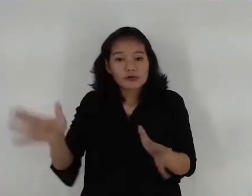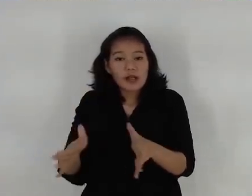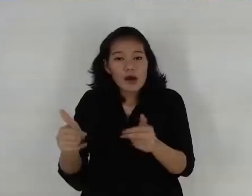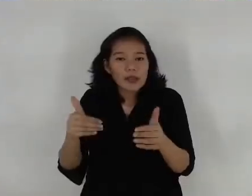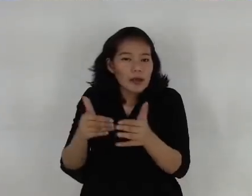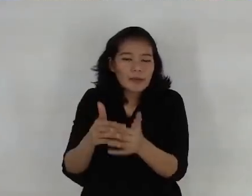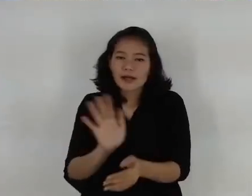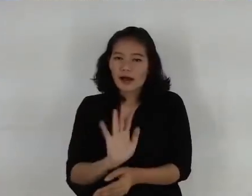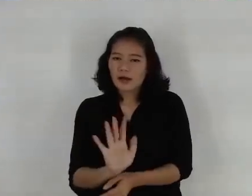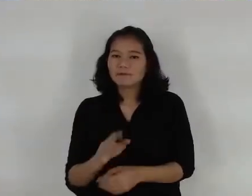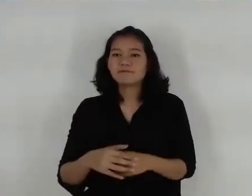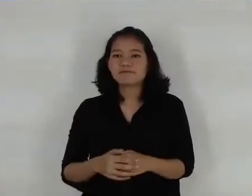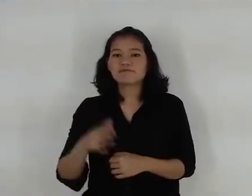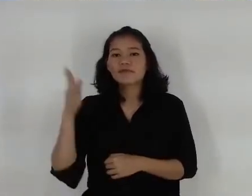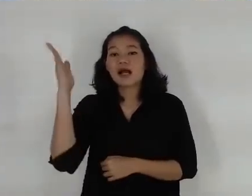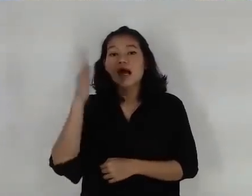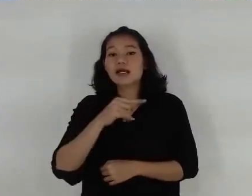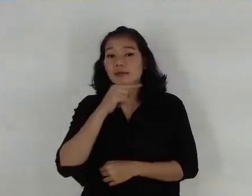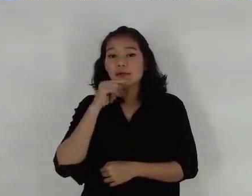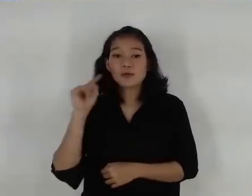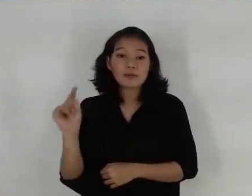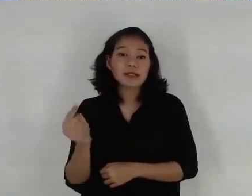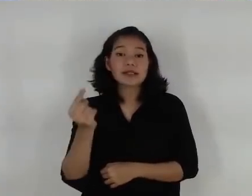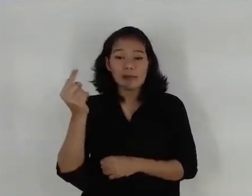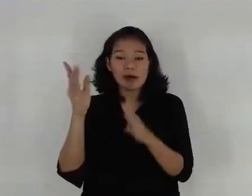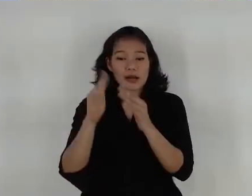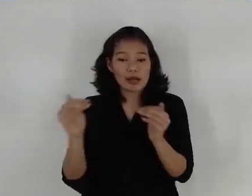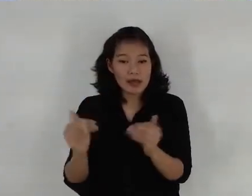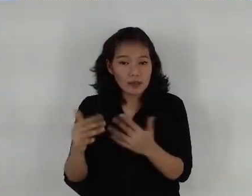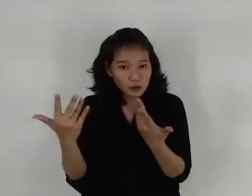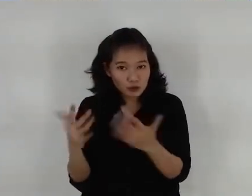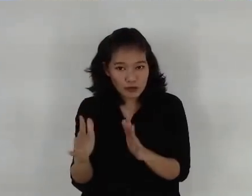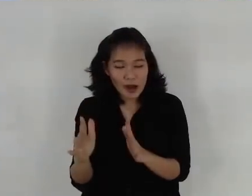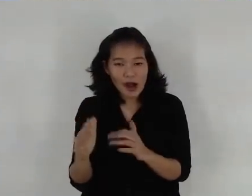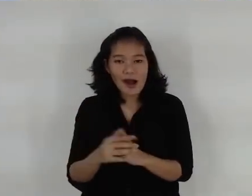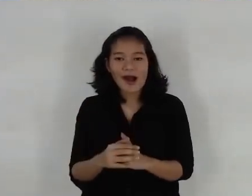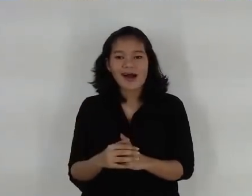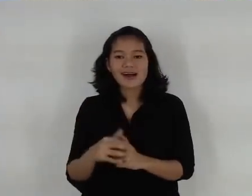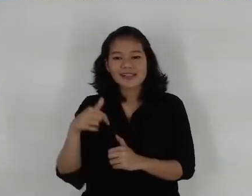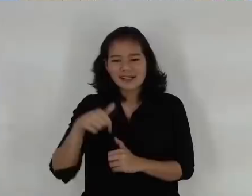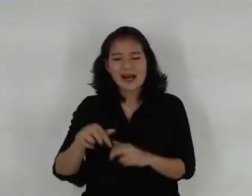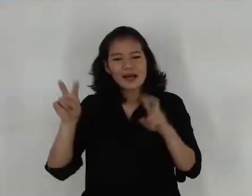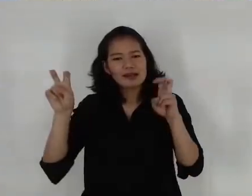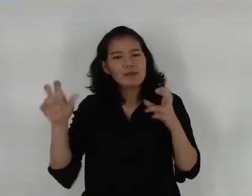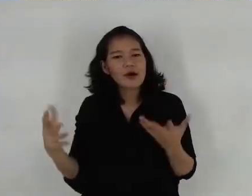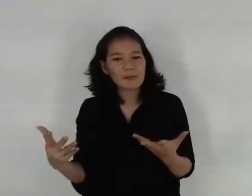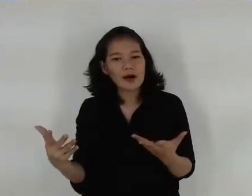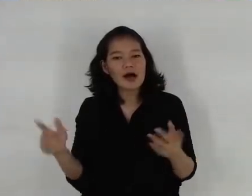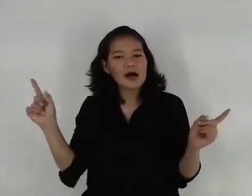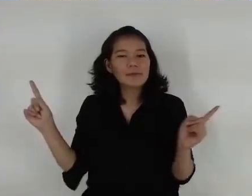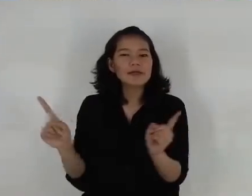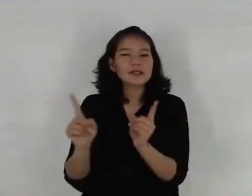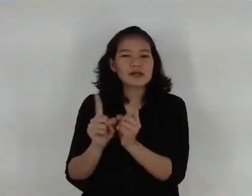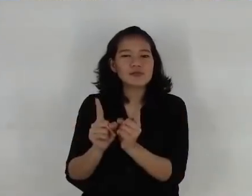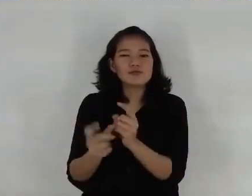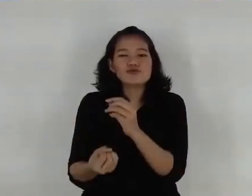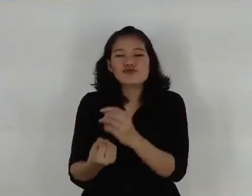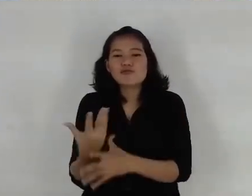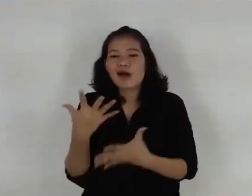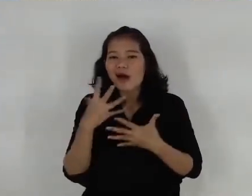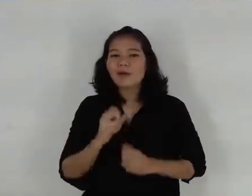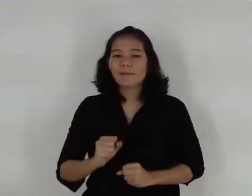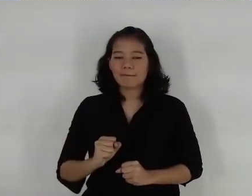itu di hari minggu pertama setelah Natal ini kita akan menggumuli tema berjumpa dengan sang sumber